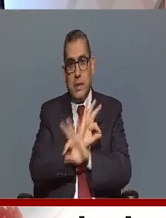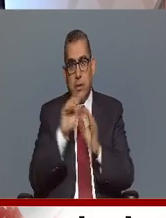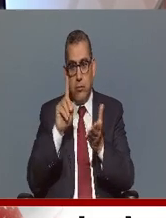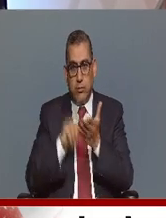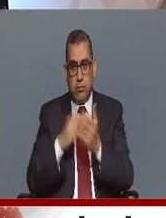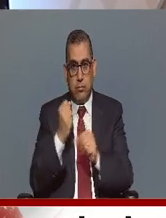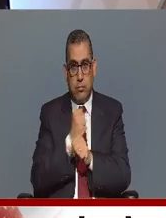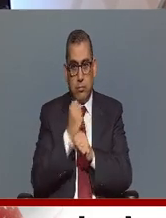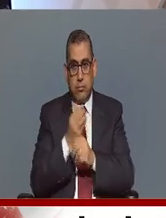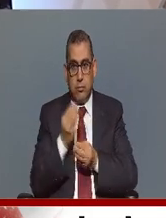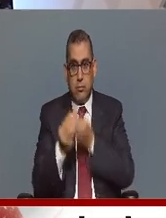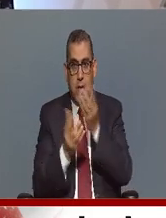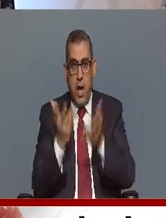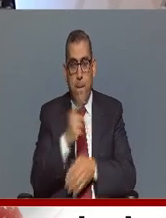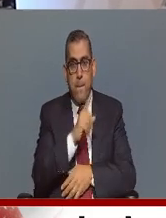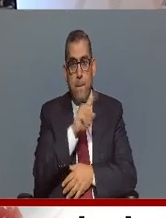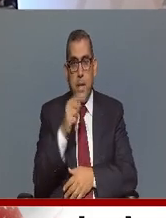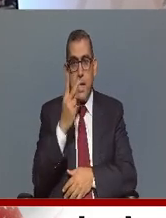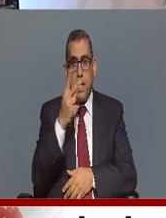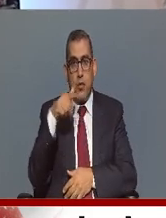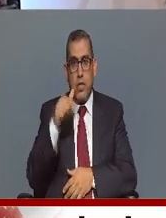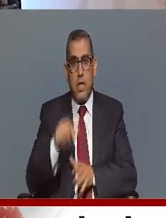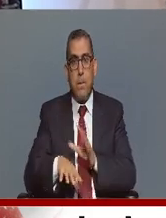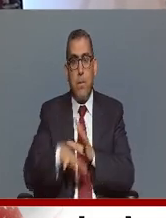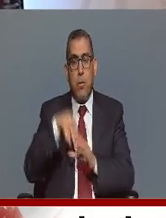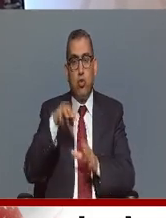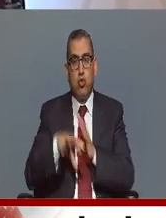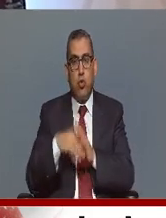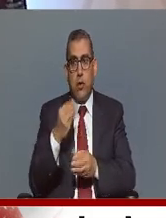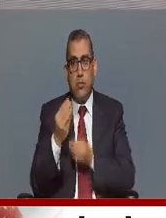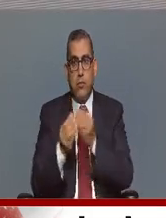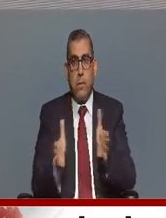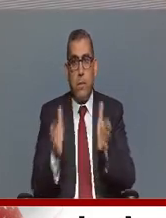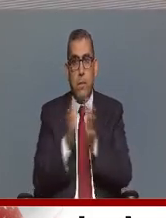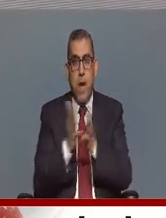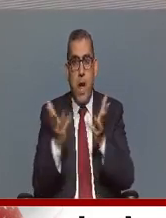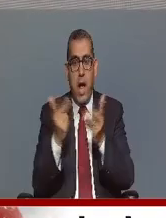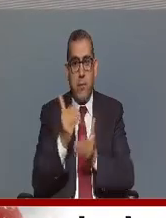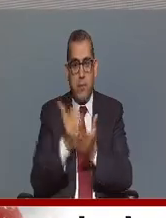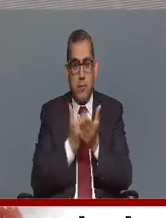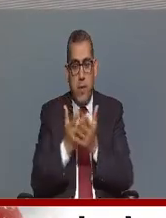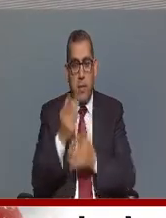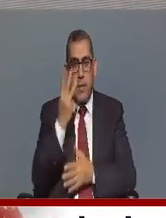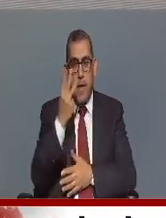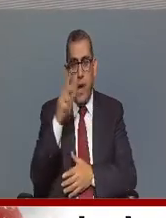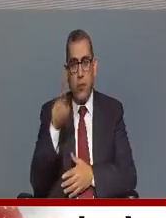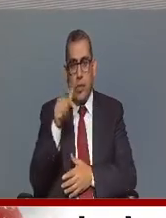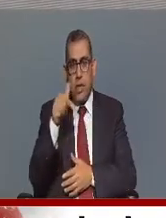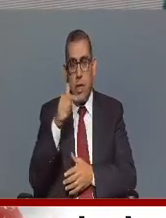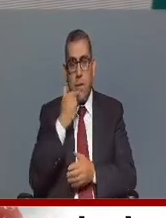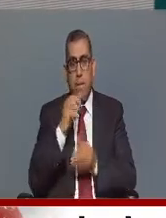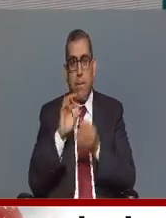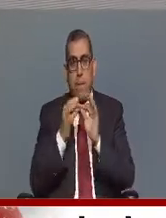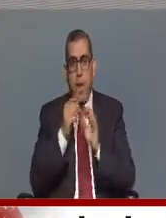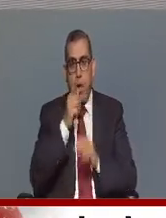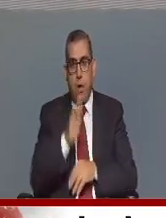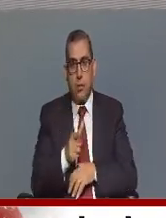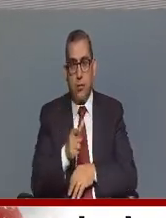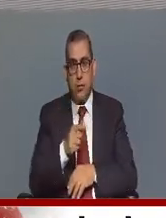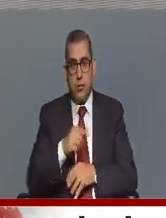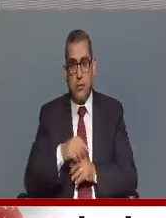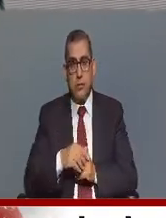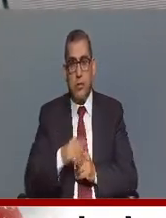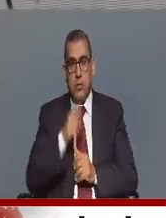تنفيذ حوالي 162 مشروع بإجمالي استثمارات 3.6 مليون،